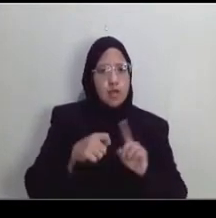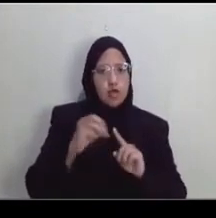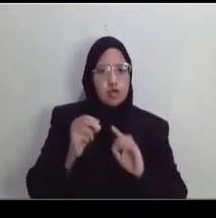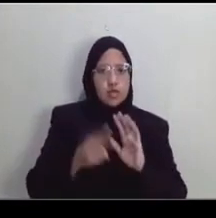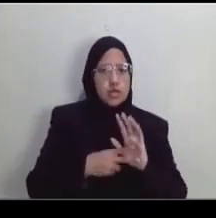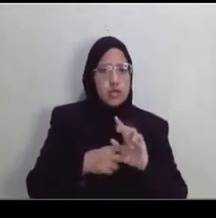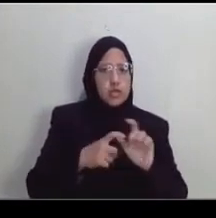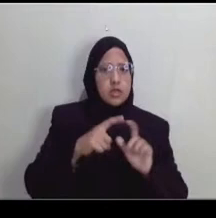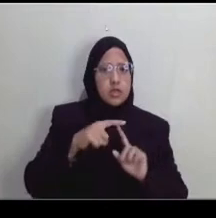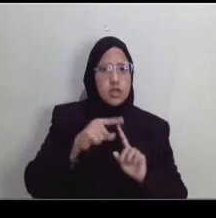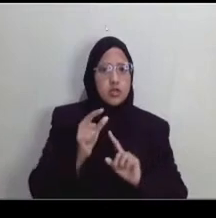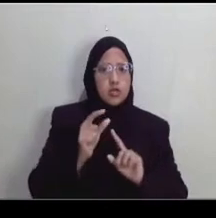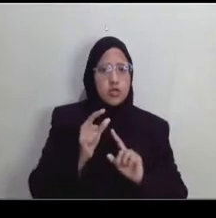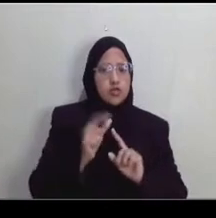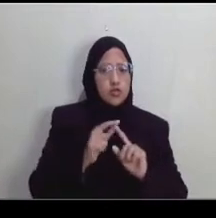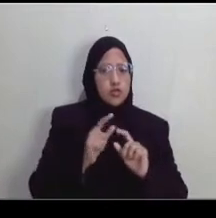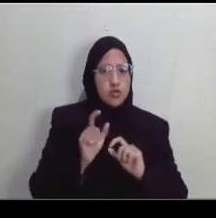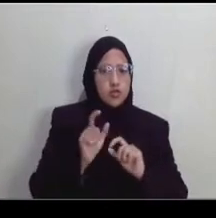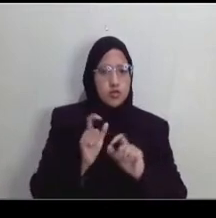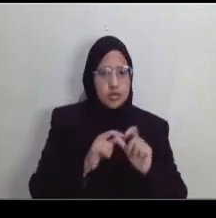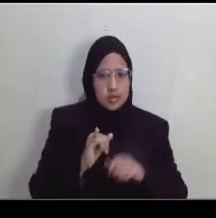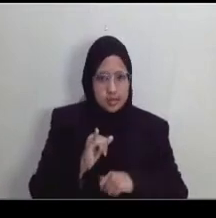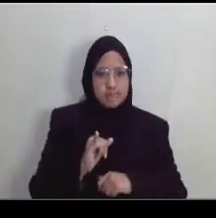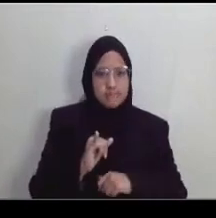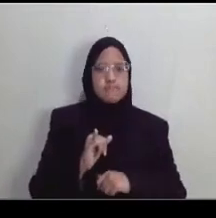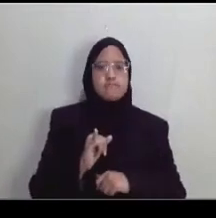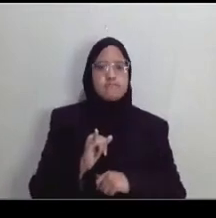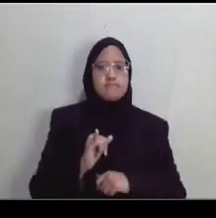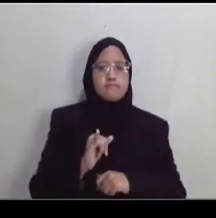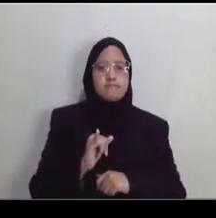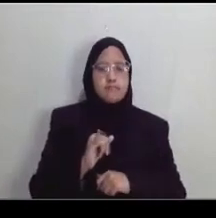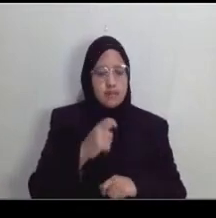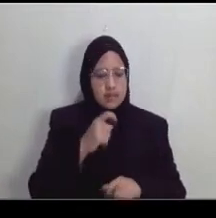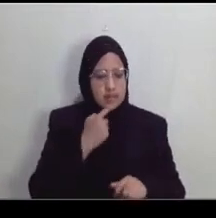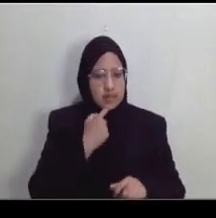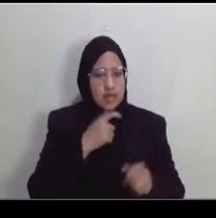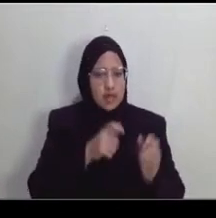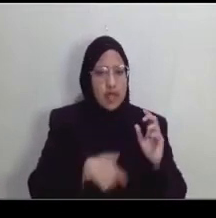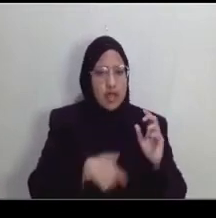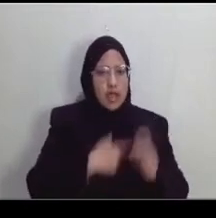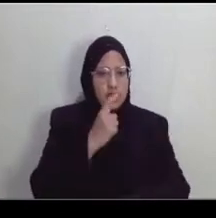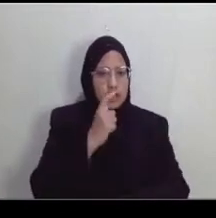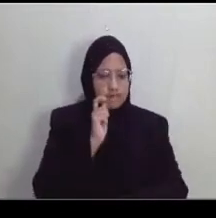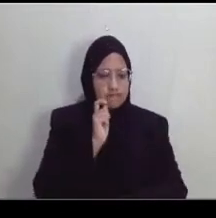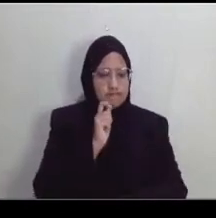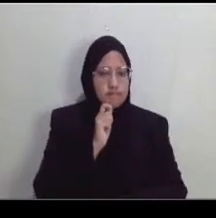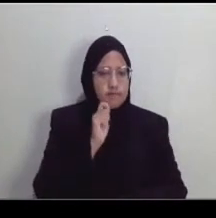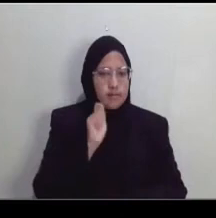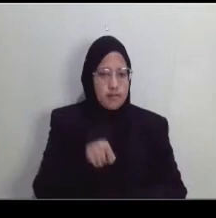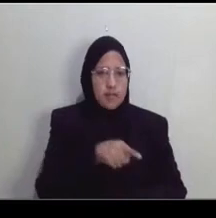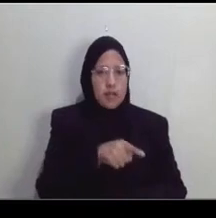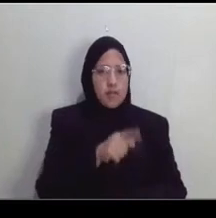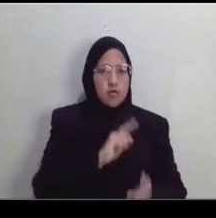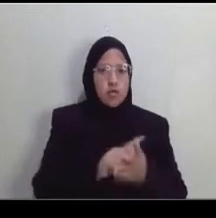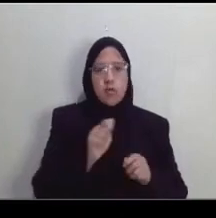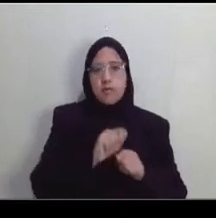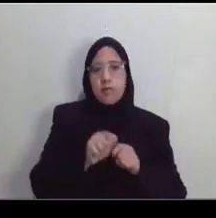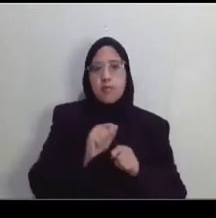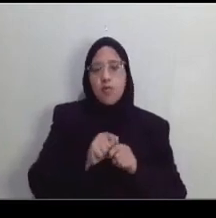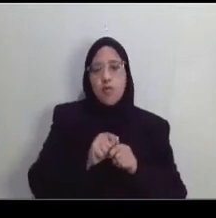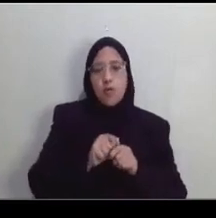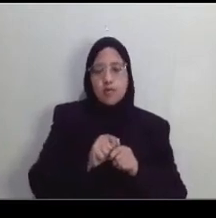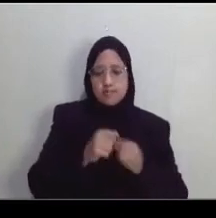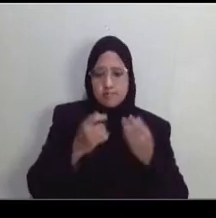terlapor berkenaan dengan tindakannya menggelar konferensi pers sebagai bentuk sanggahan dan